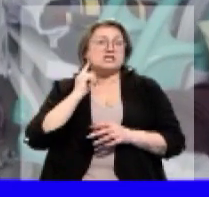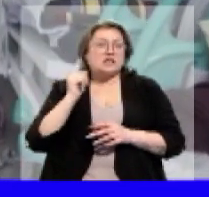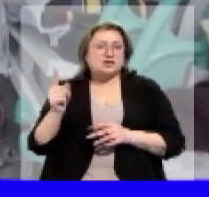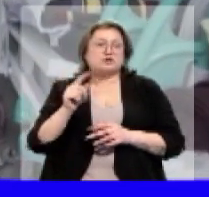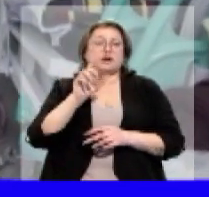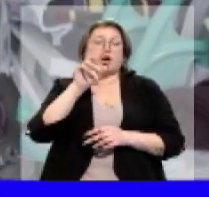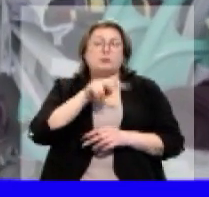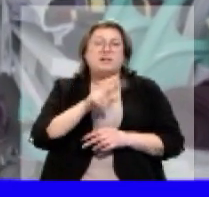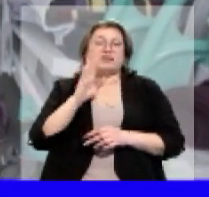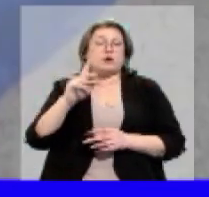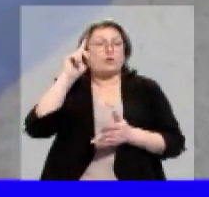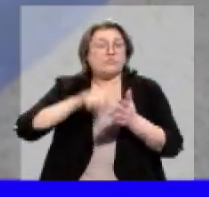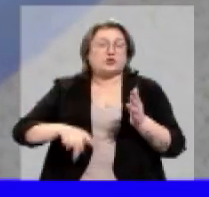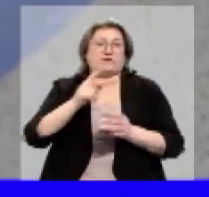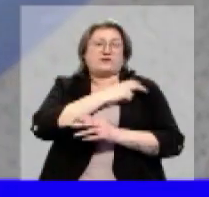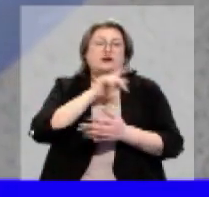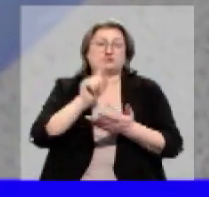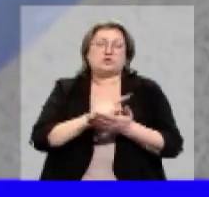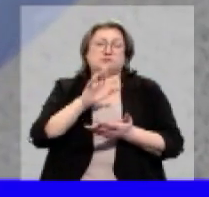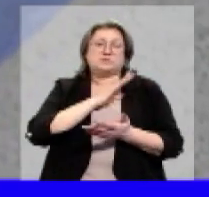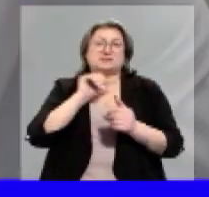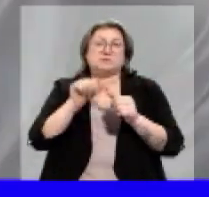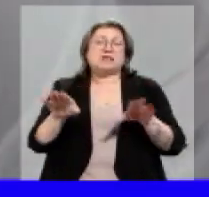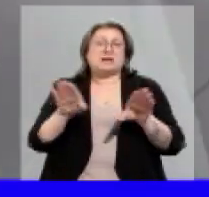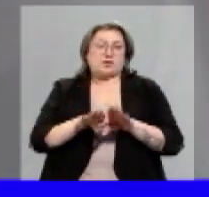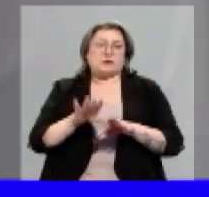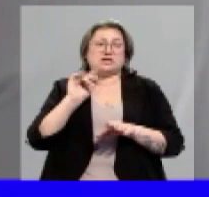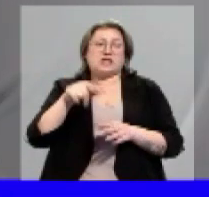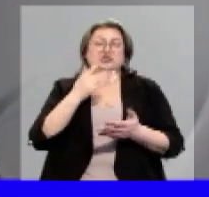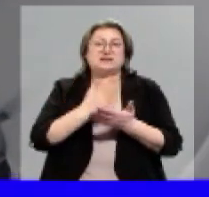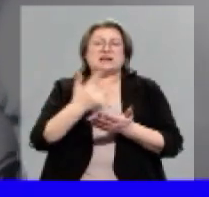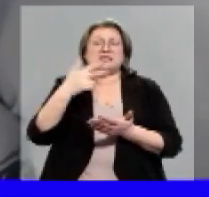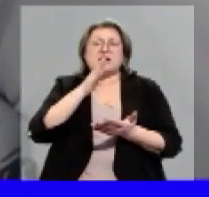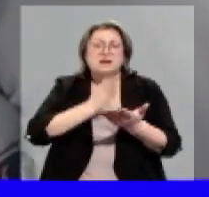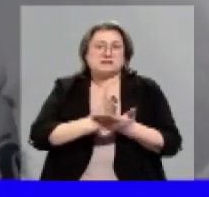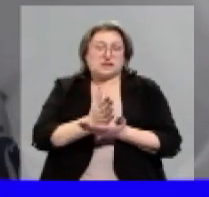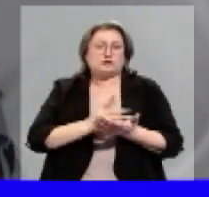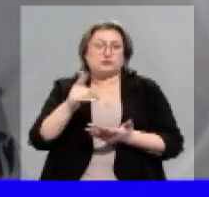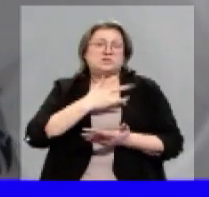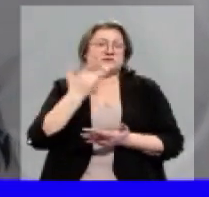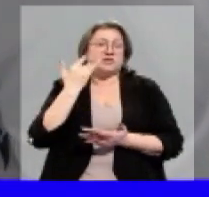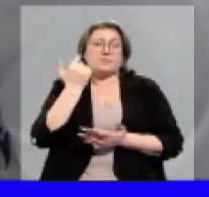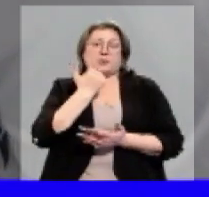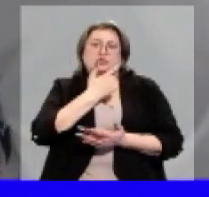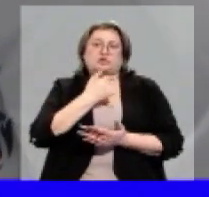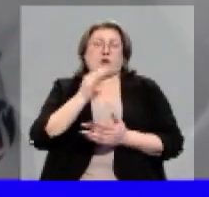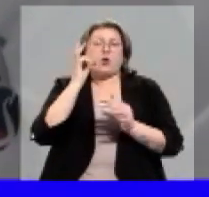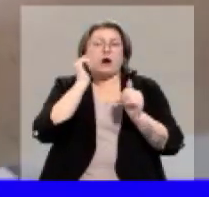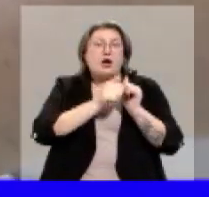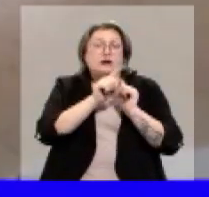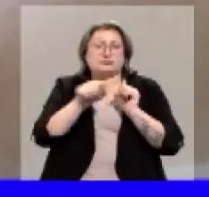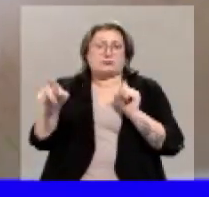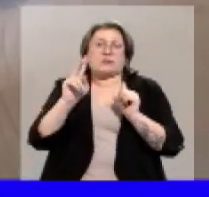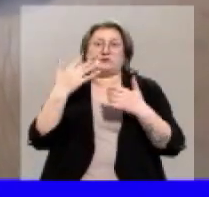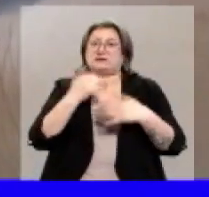слышать. Людмила Владимировна уверена, что врач должен быть именно таким. И даже имея 30-летний стаж, ее сердце всегда плачет о каждом, кого